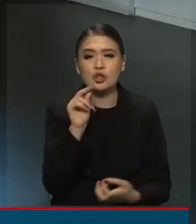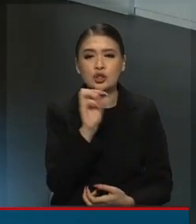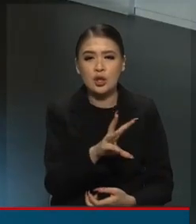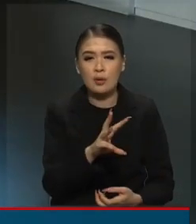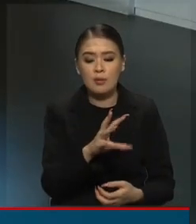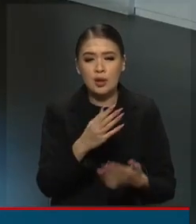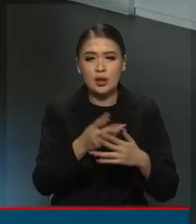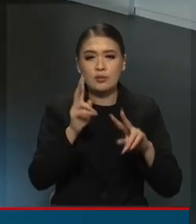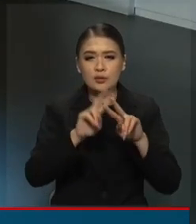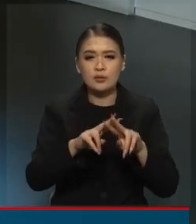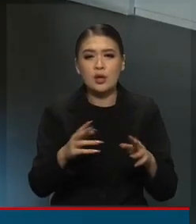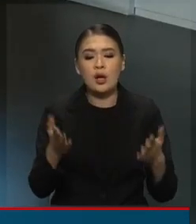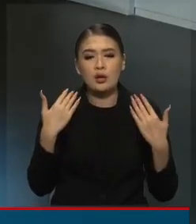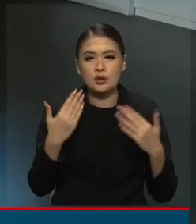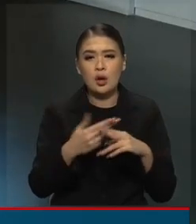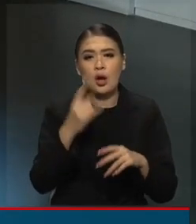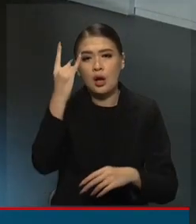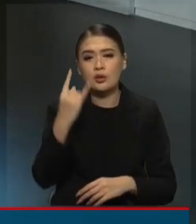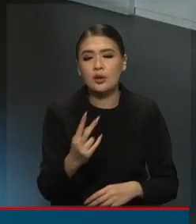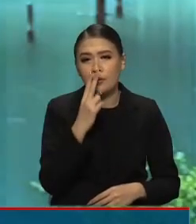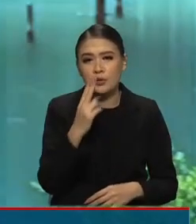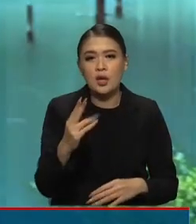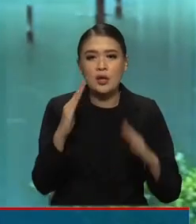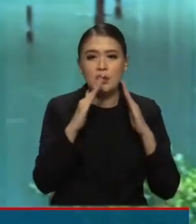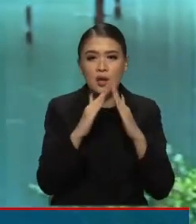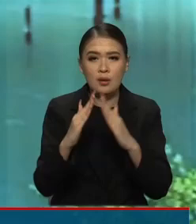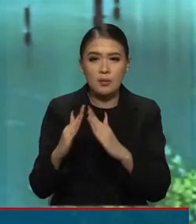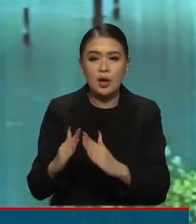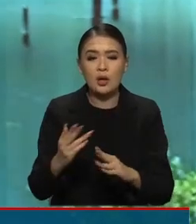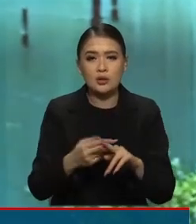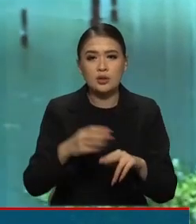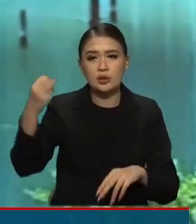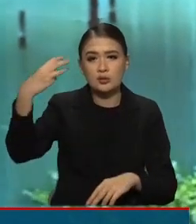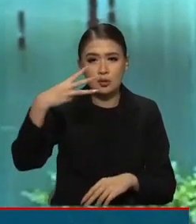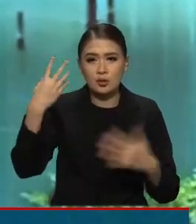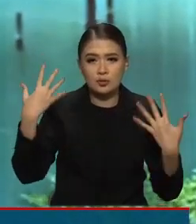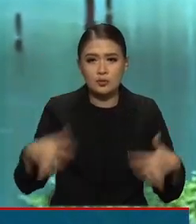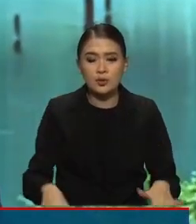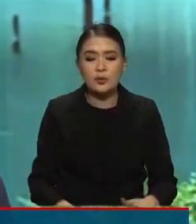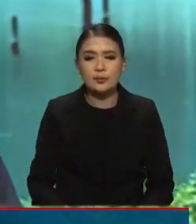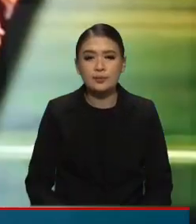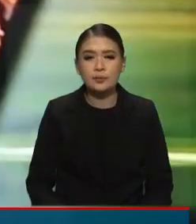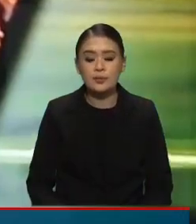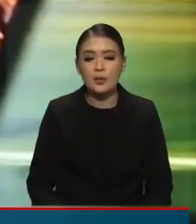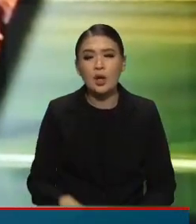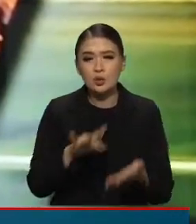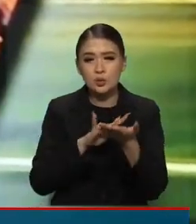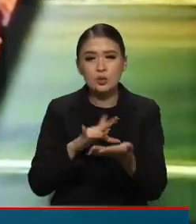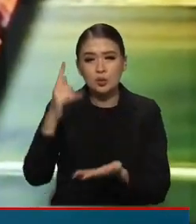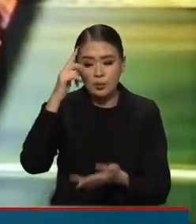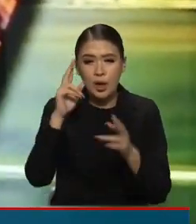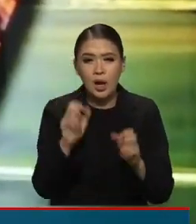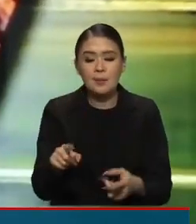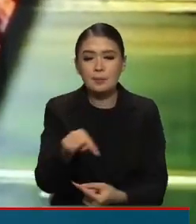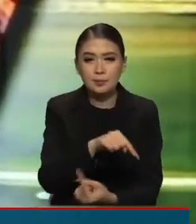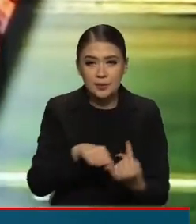восьмизвездочной и в окно видит только одни дома, да, и пылящее солнце. Действительно, мне кажется, туризм – это как бы бизнес, и в